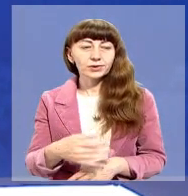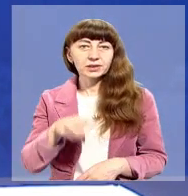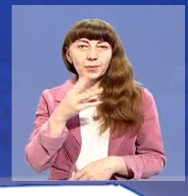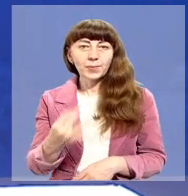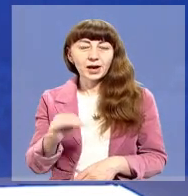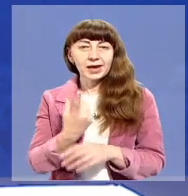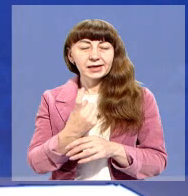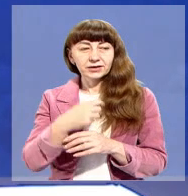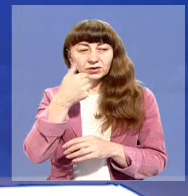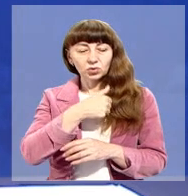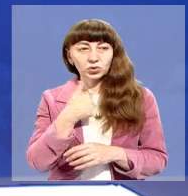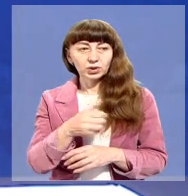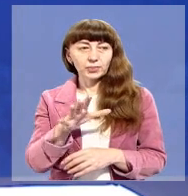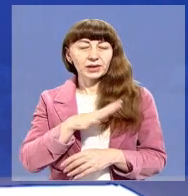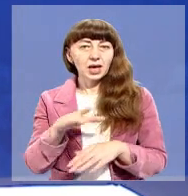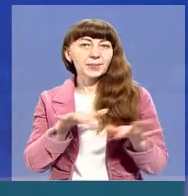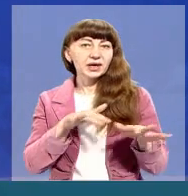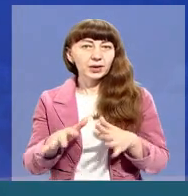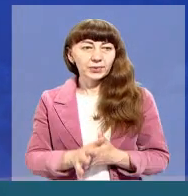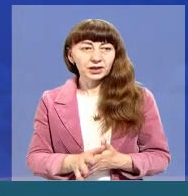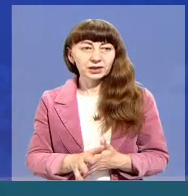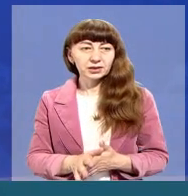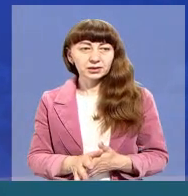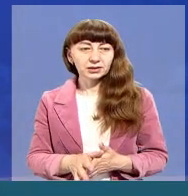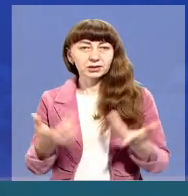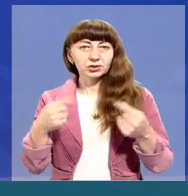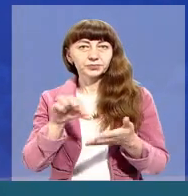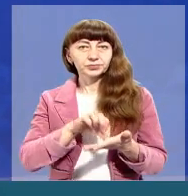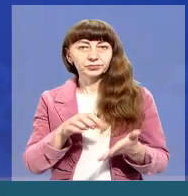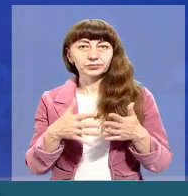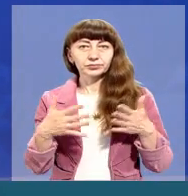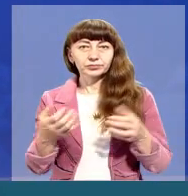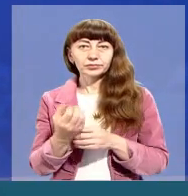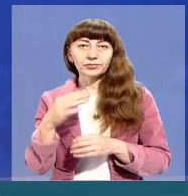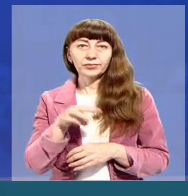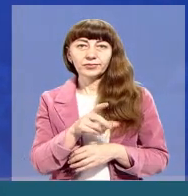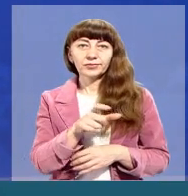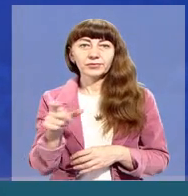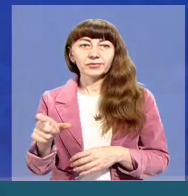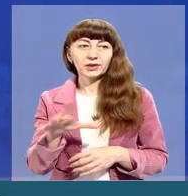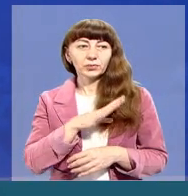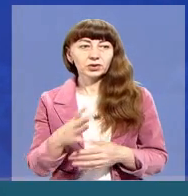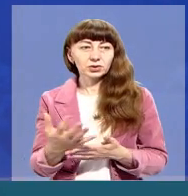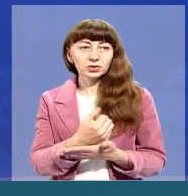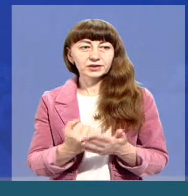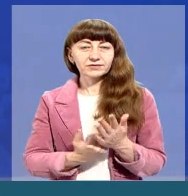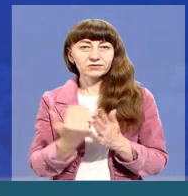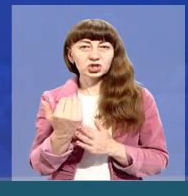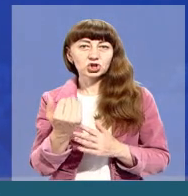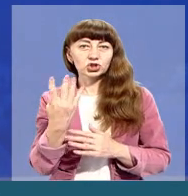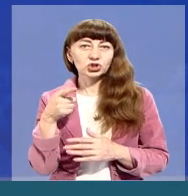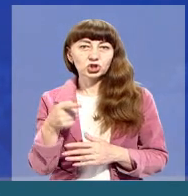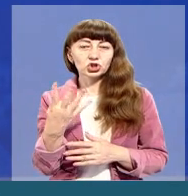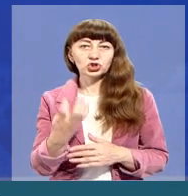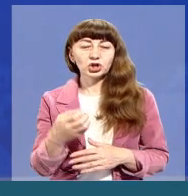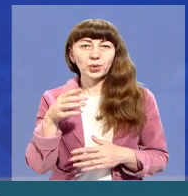месяце текущего года состоялась акция, где приняли участие по области более 15 тысяч человек и было собрано свыше